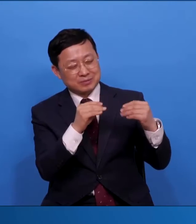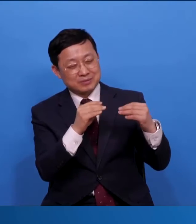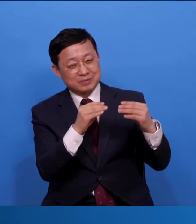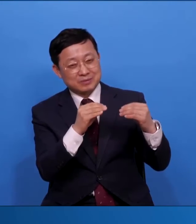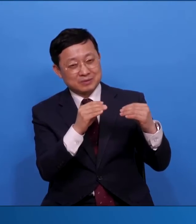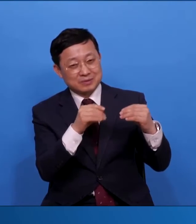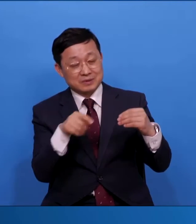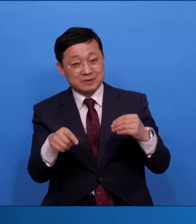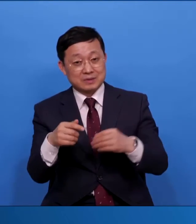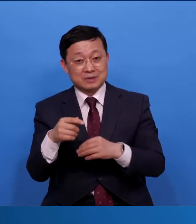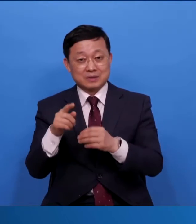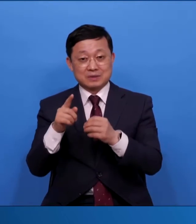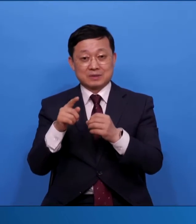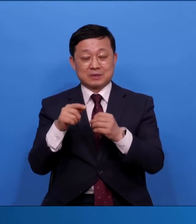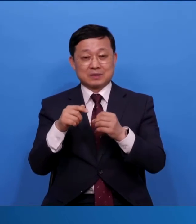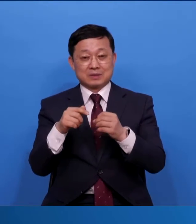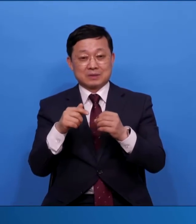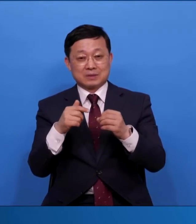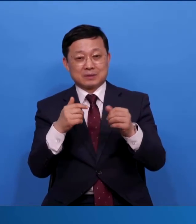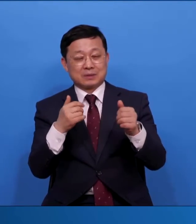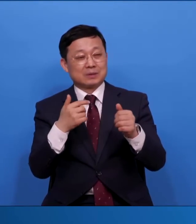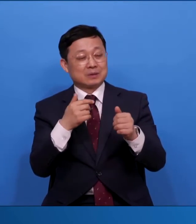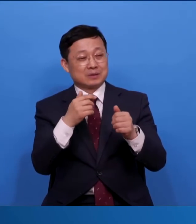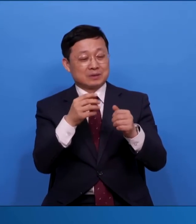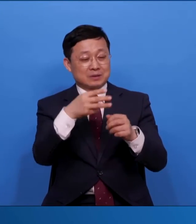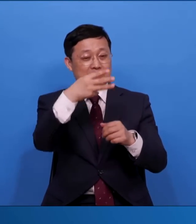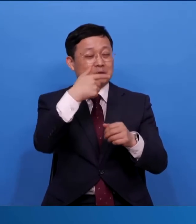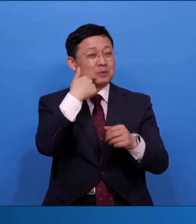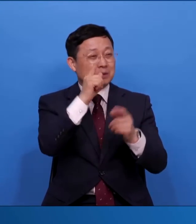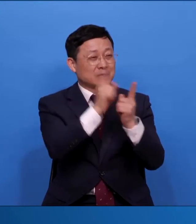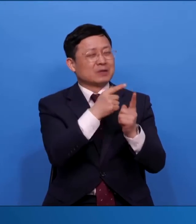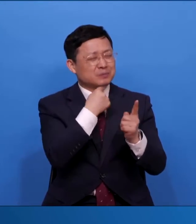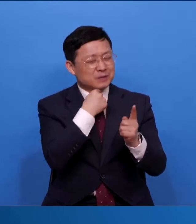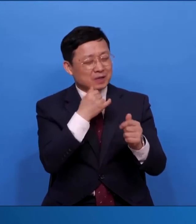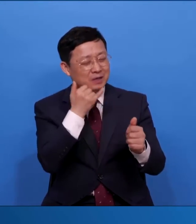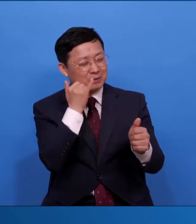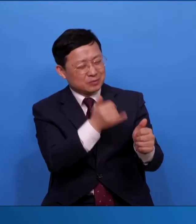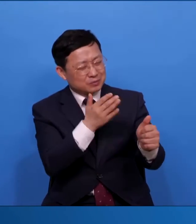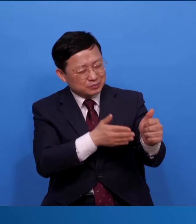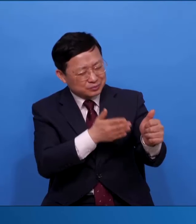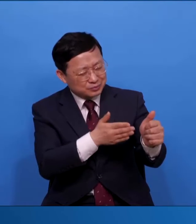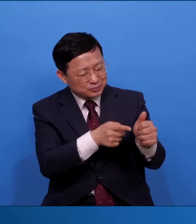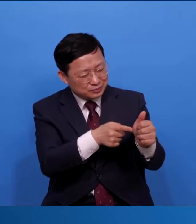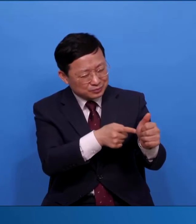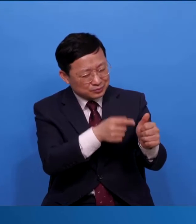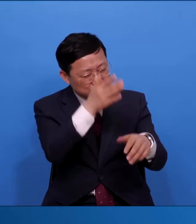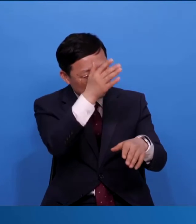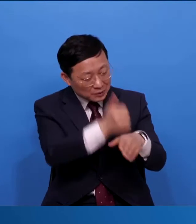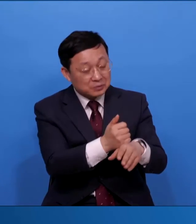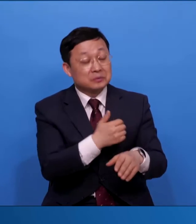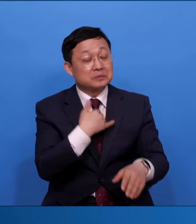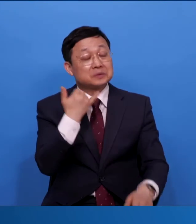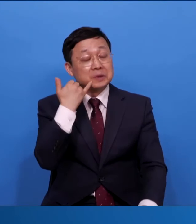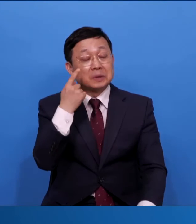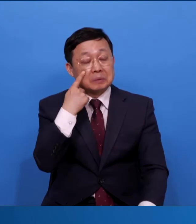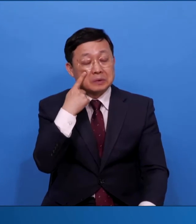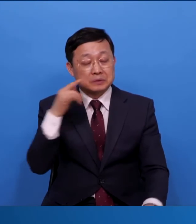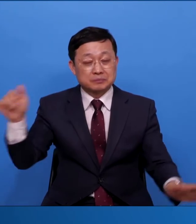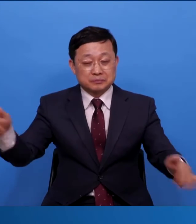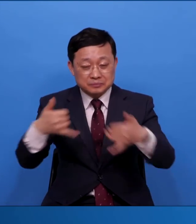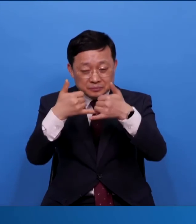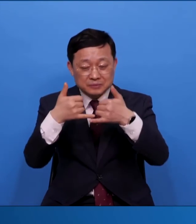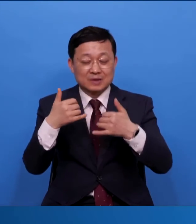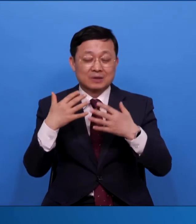他长时间拜托我的秘书，就是 비서들이 전화를 안 바꿔줘요, 안 바꿔주는데 왜냐면 너무 많으니까 복잡한 게 그냥 바꿔버려요.